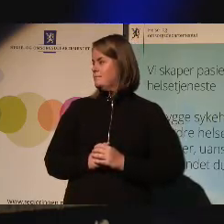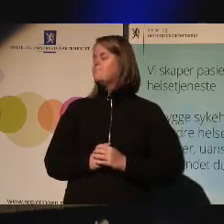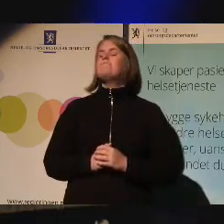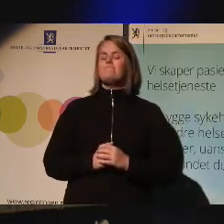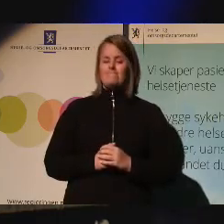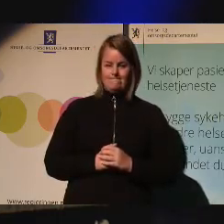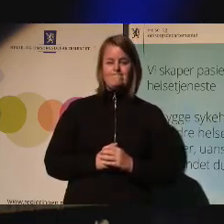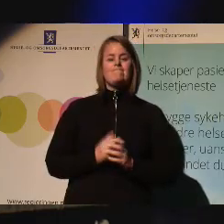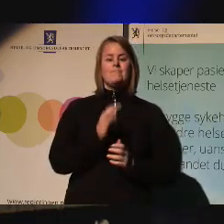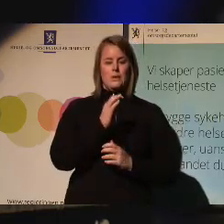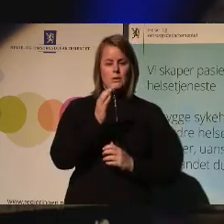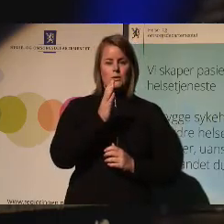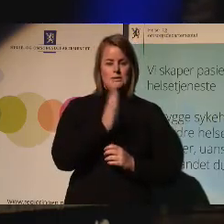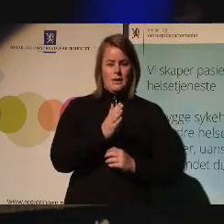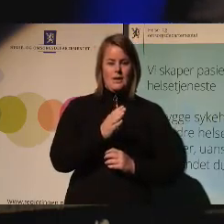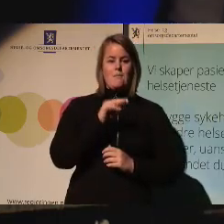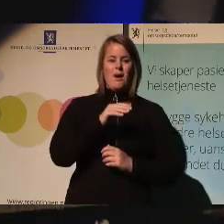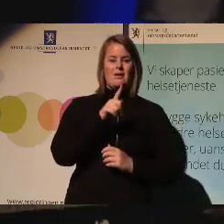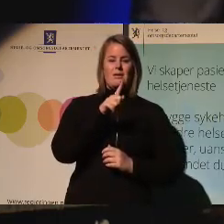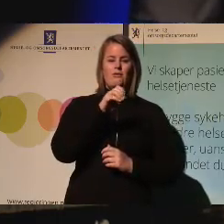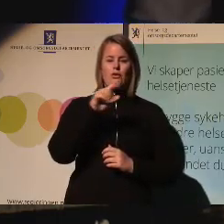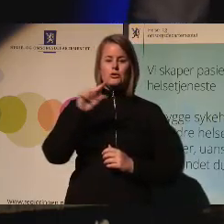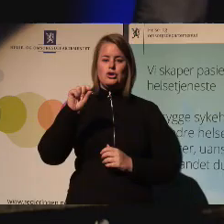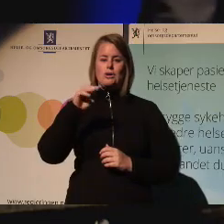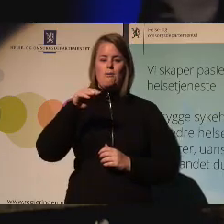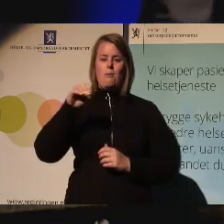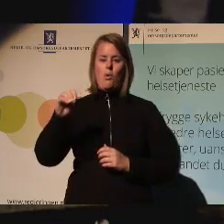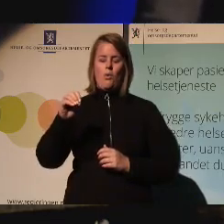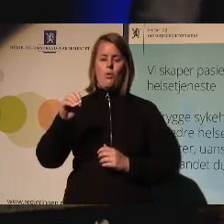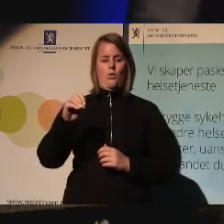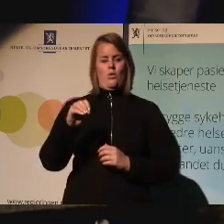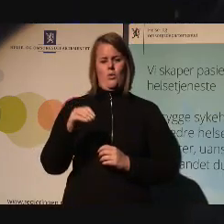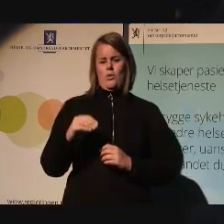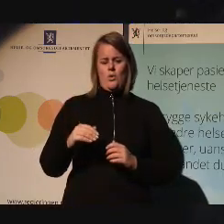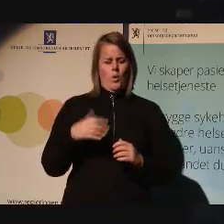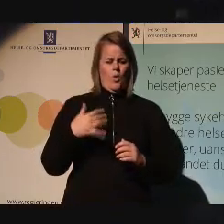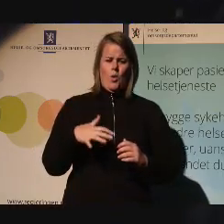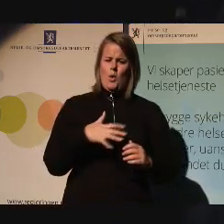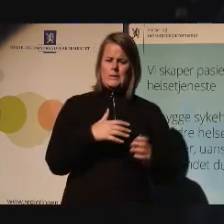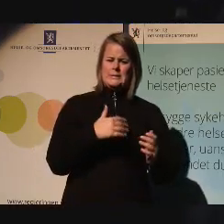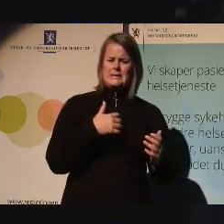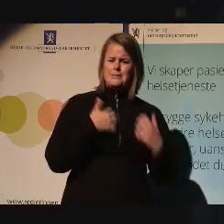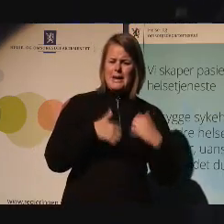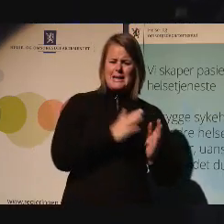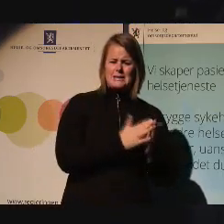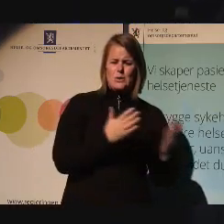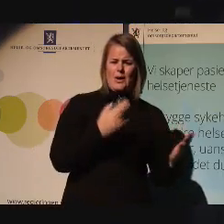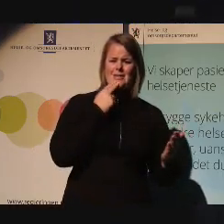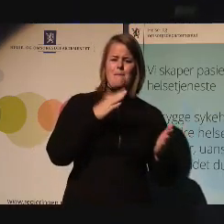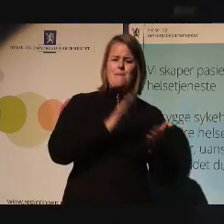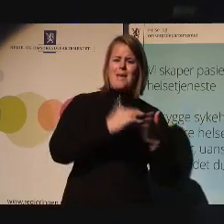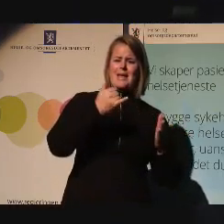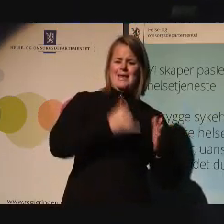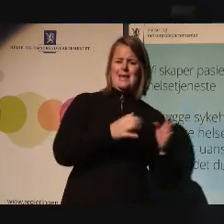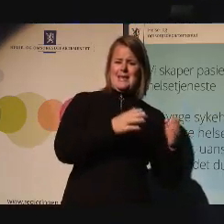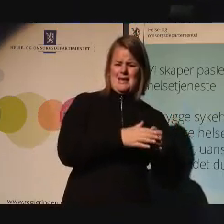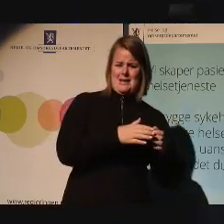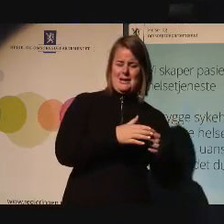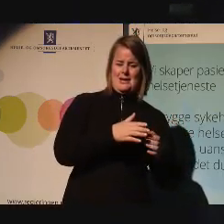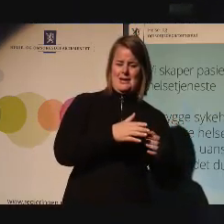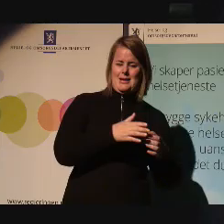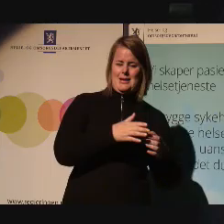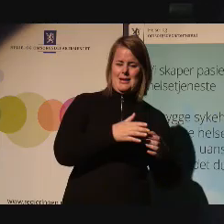Ja, tusen takk, Martin Fossmo, for å fortelle denne spennende historien for oss. Med i gjengen, det er jo det vi ønsker å være, ja.